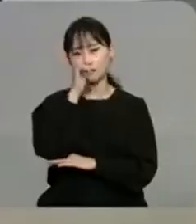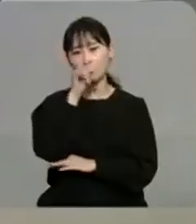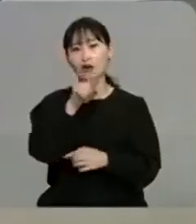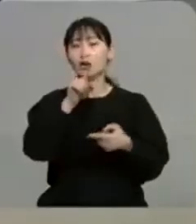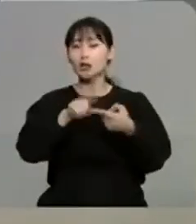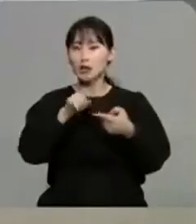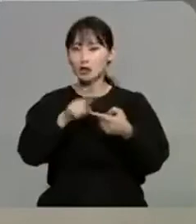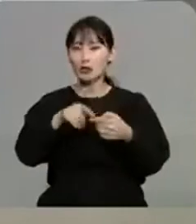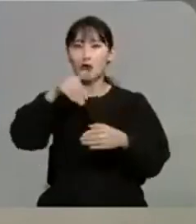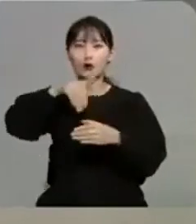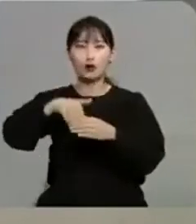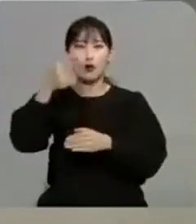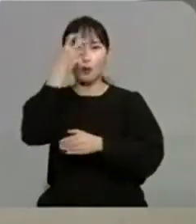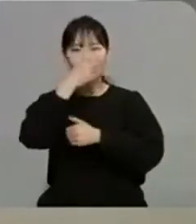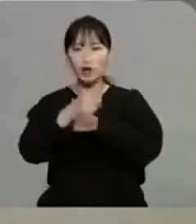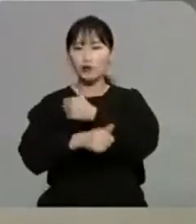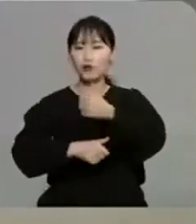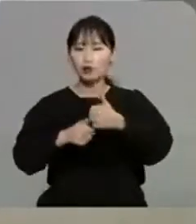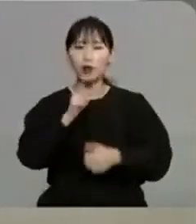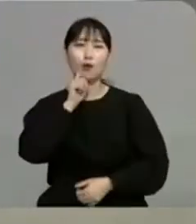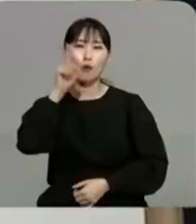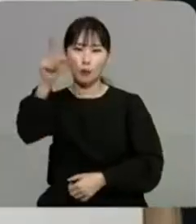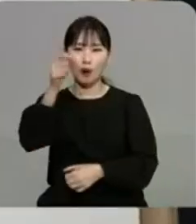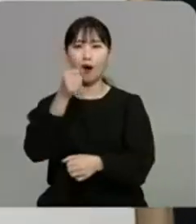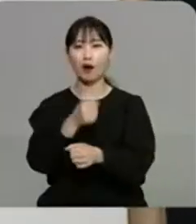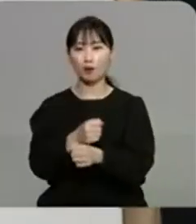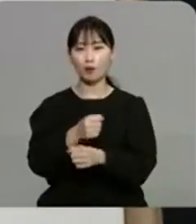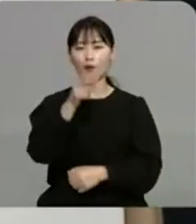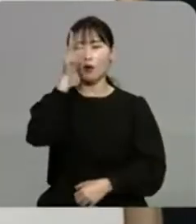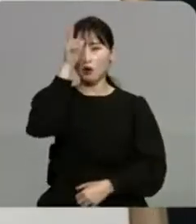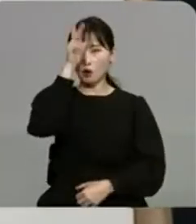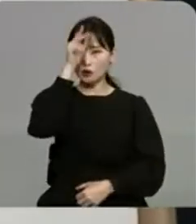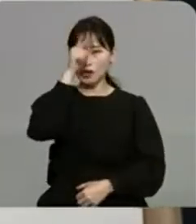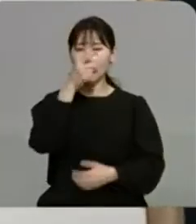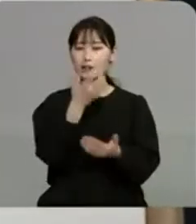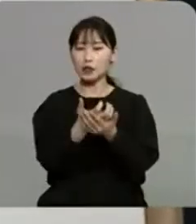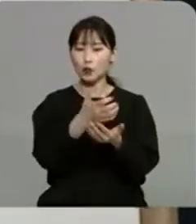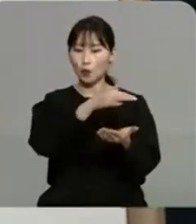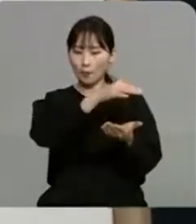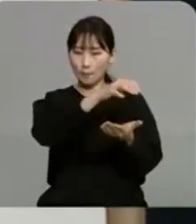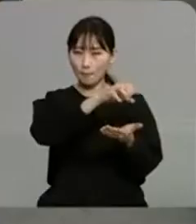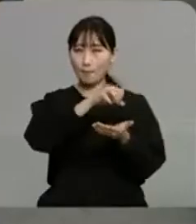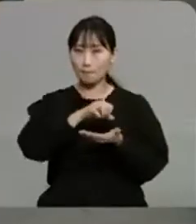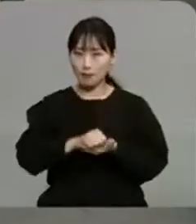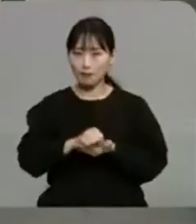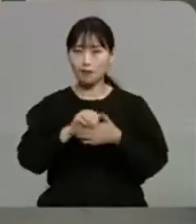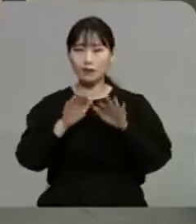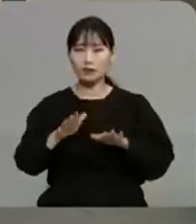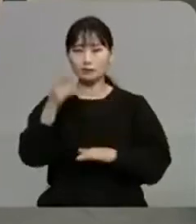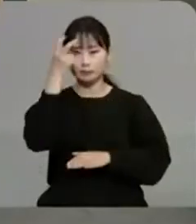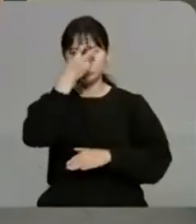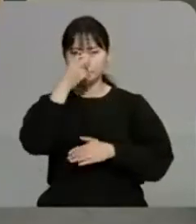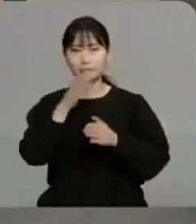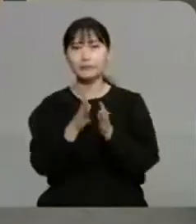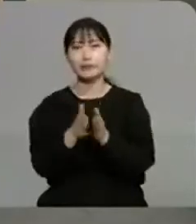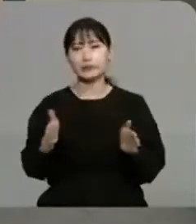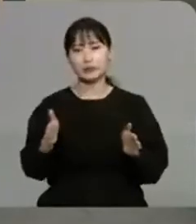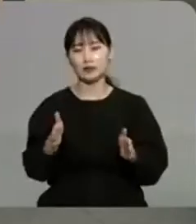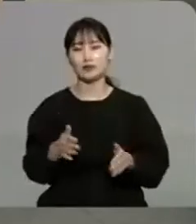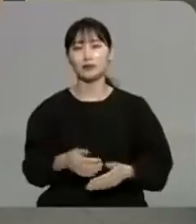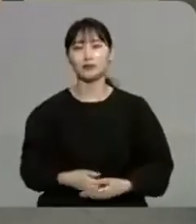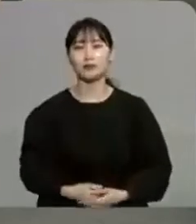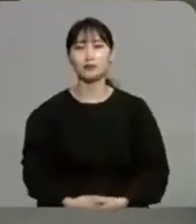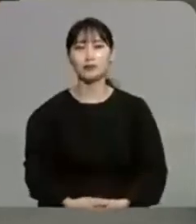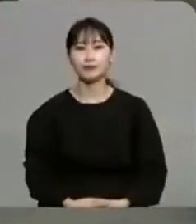위원회에 고발한 가운데 경찰도 상관 위로부터 자료를 넘겨 받아서 를 시작했습니다 tbs 뉴스 오정현